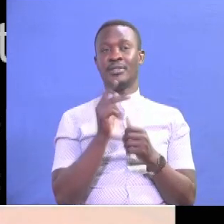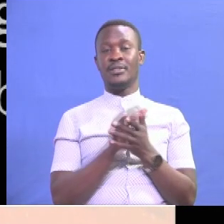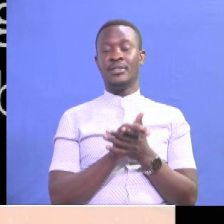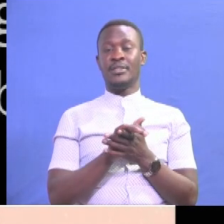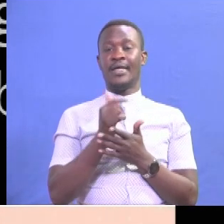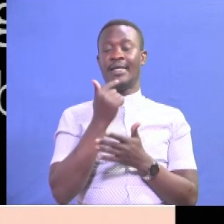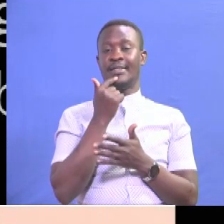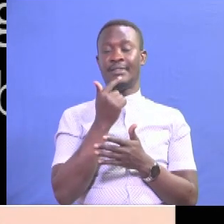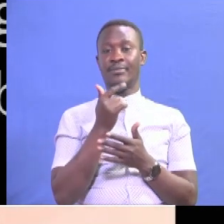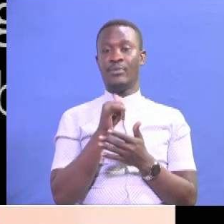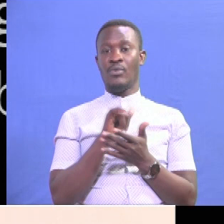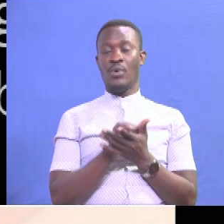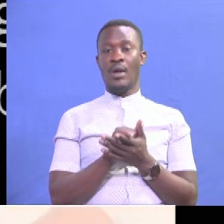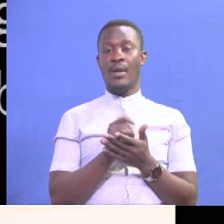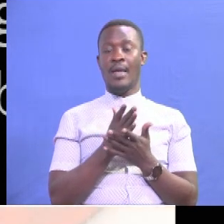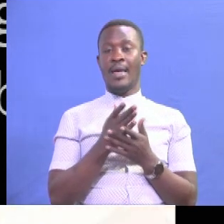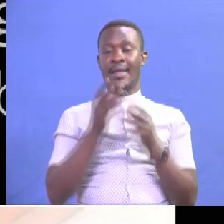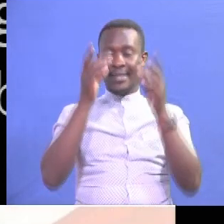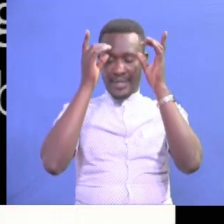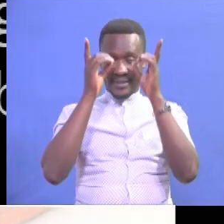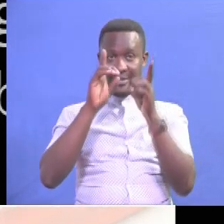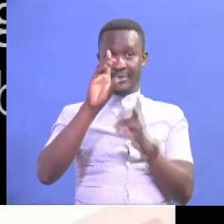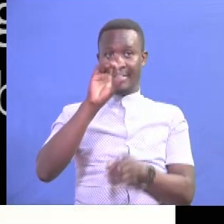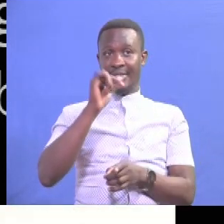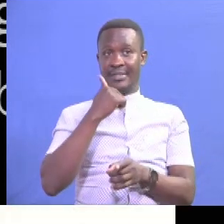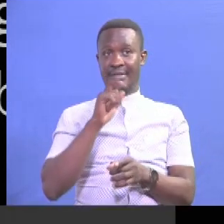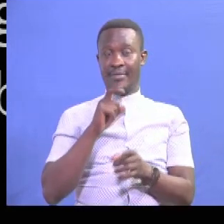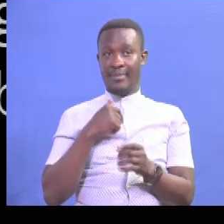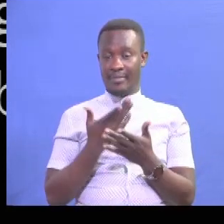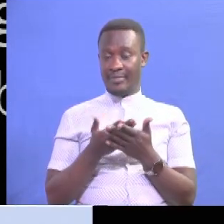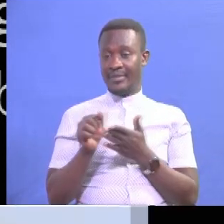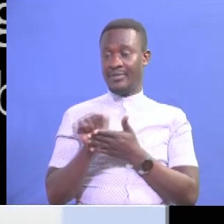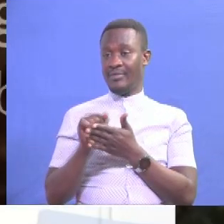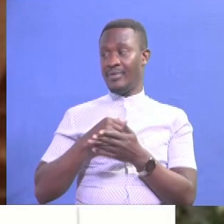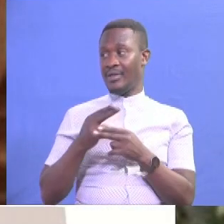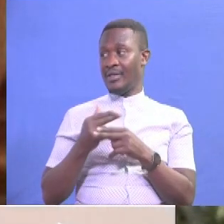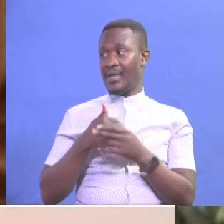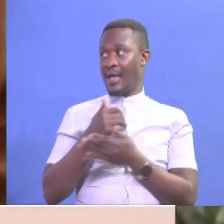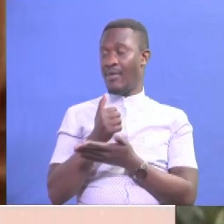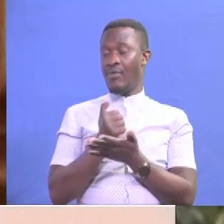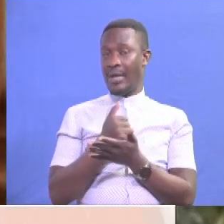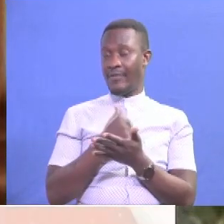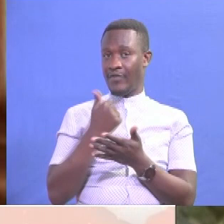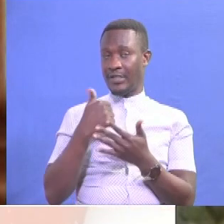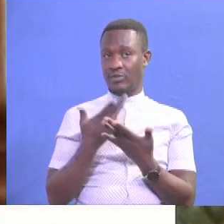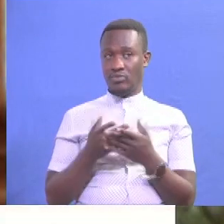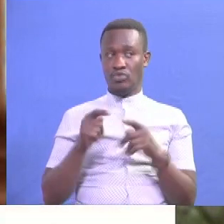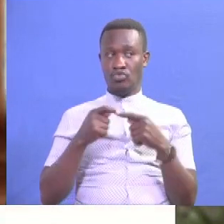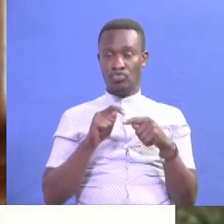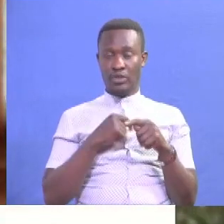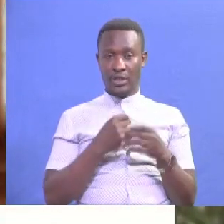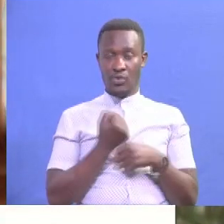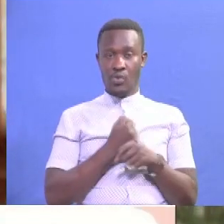kamanda wa pili alidai kuwa pendekezo la DCI linataka kuchafua jina lake na afisi yake ili kujaribu kumuhusisha